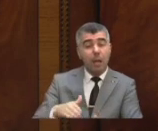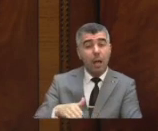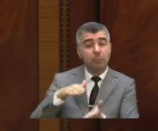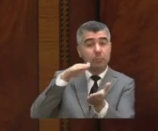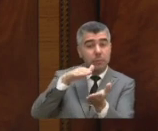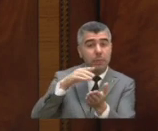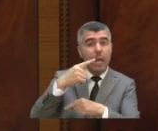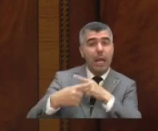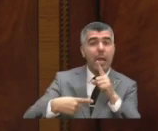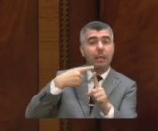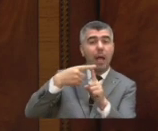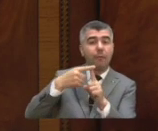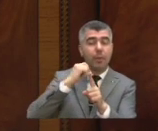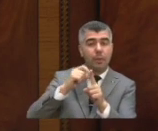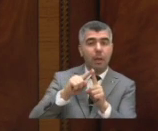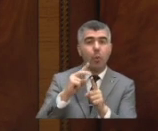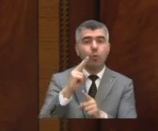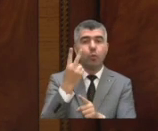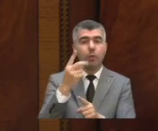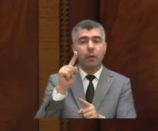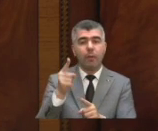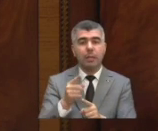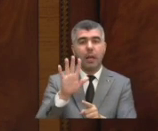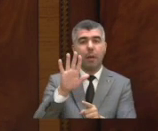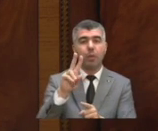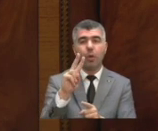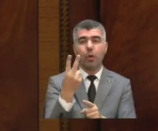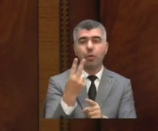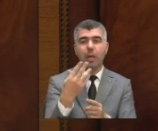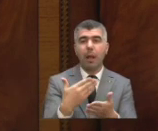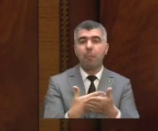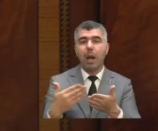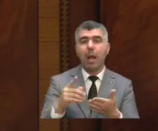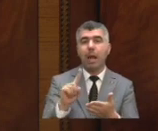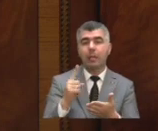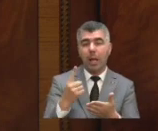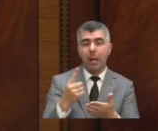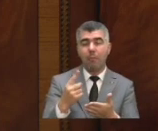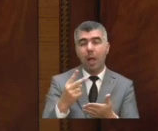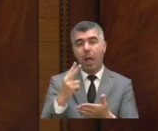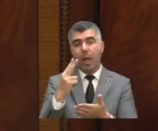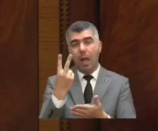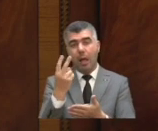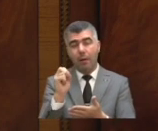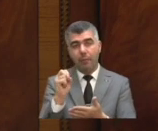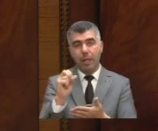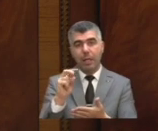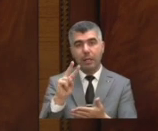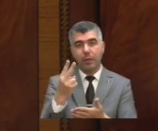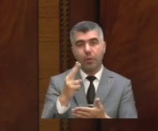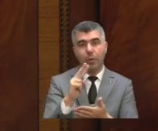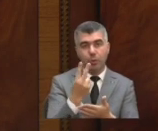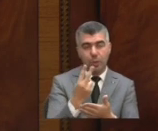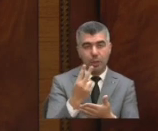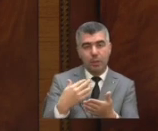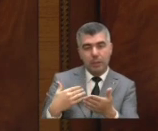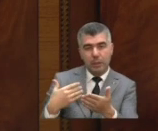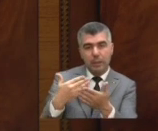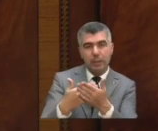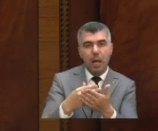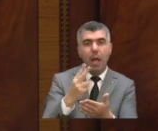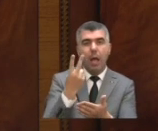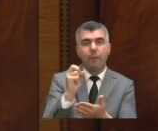يقدر ب 2.25 مليار درهم خلال سنتين 2022 و